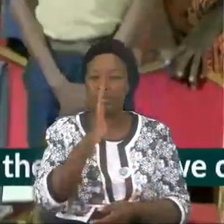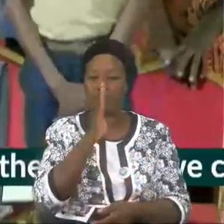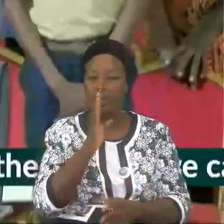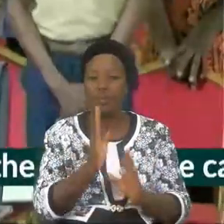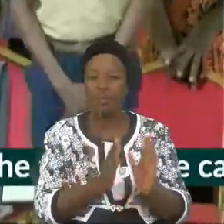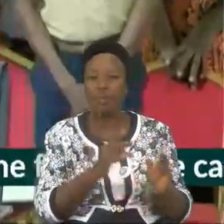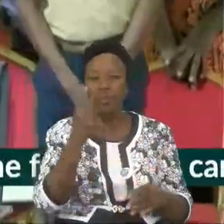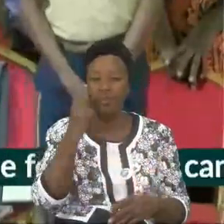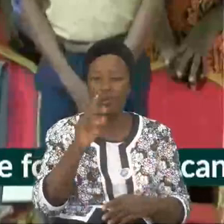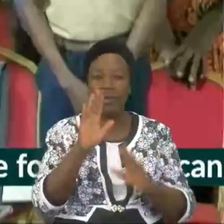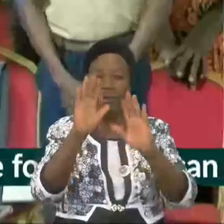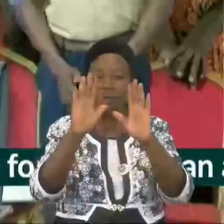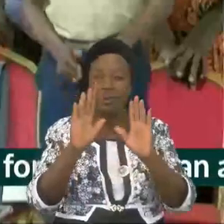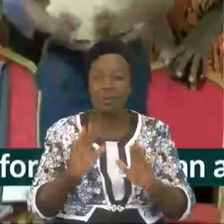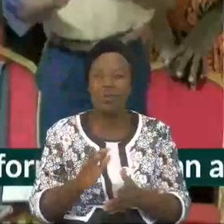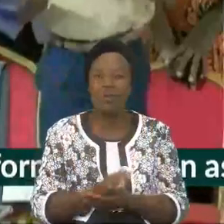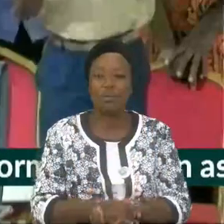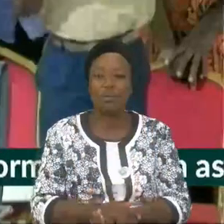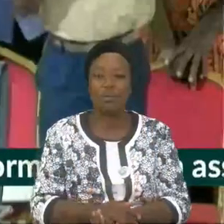Préparez-vous pour votre miracle.